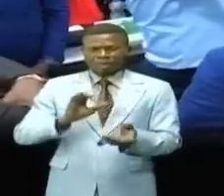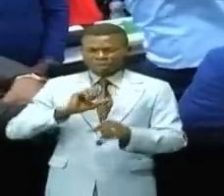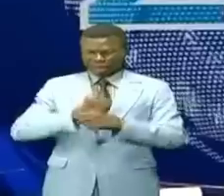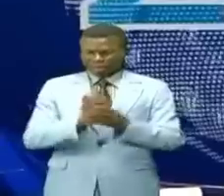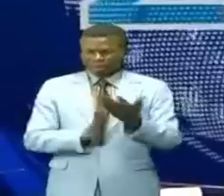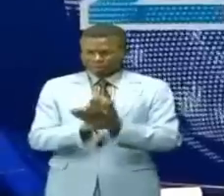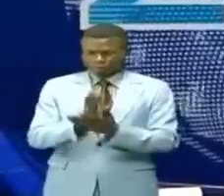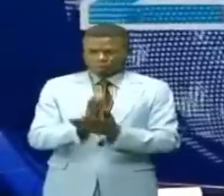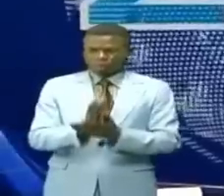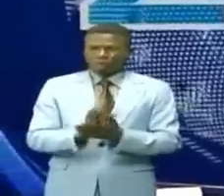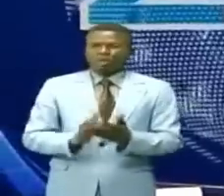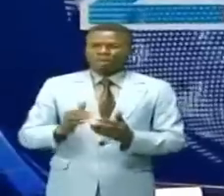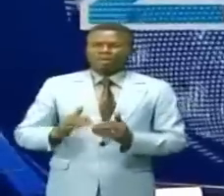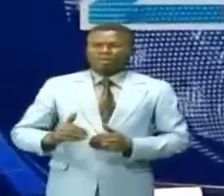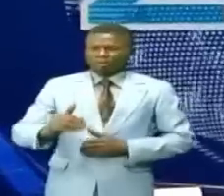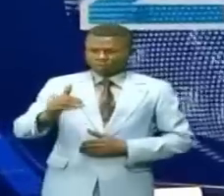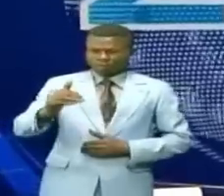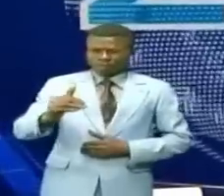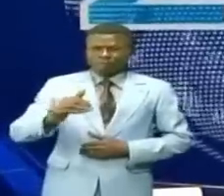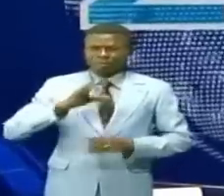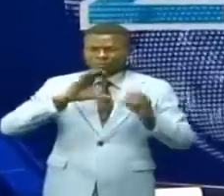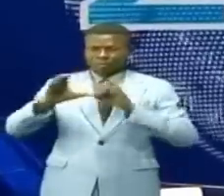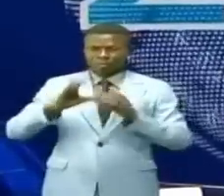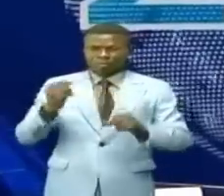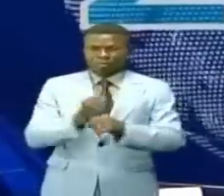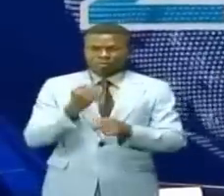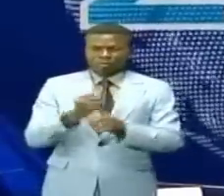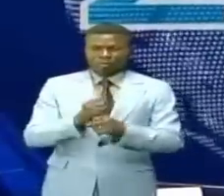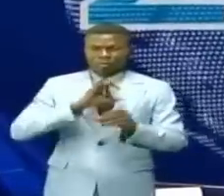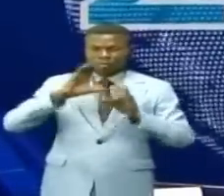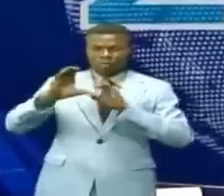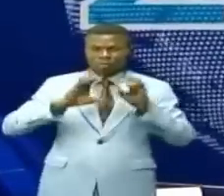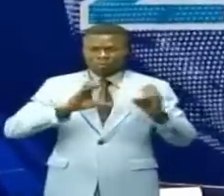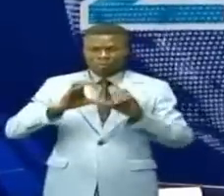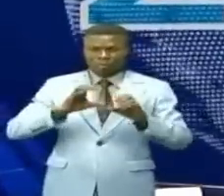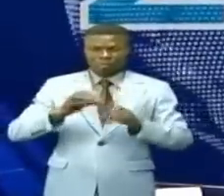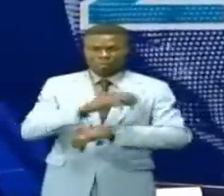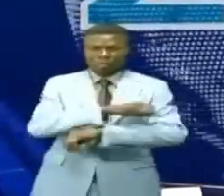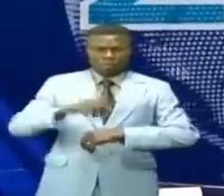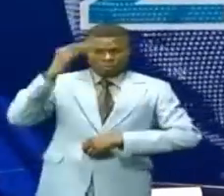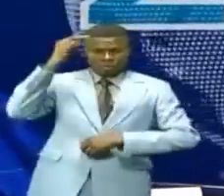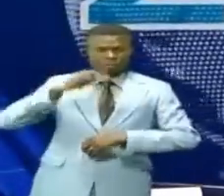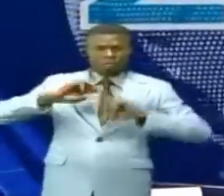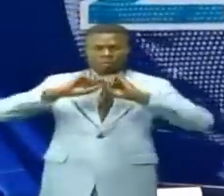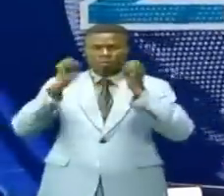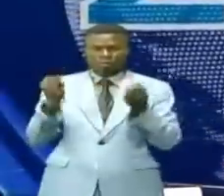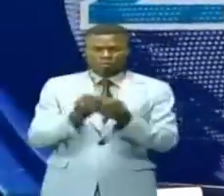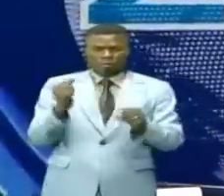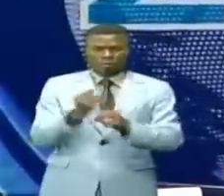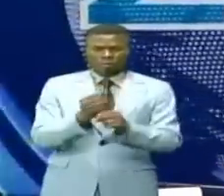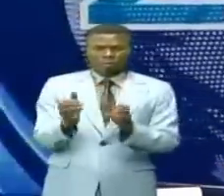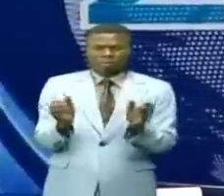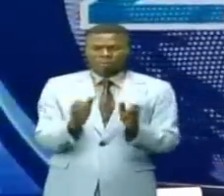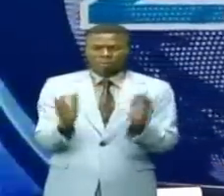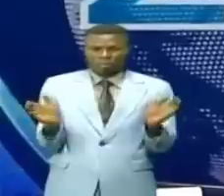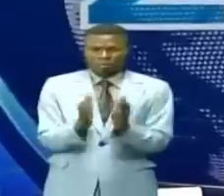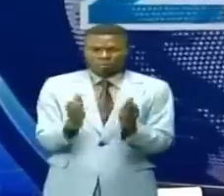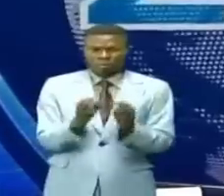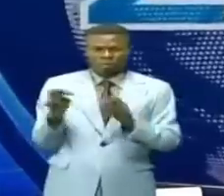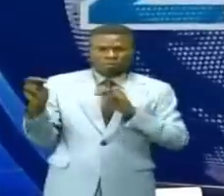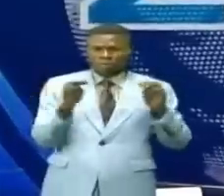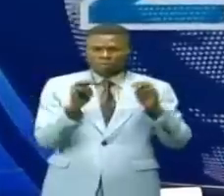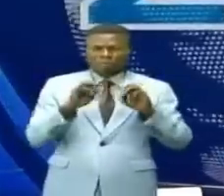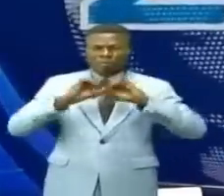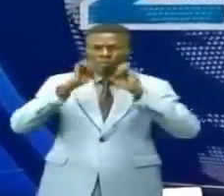rétablissement. Et ce communiqué, le service de communication du ministère de l'Entrepreneuriat, Petites et Moyennes Entreprises,